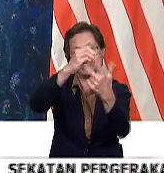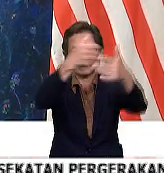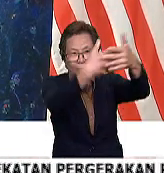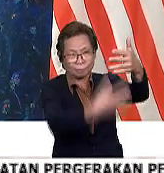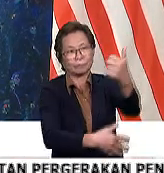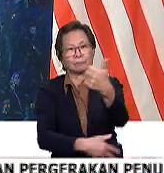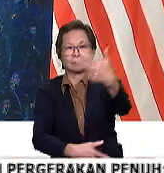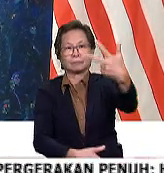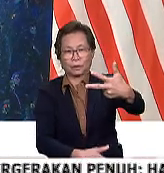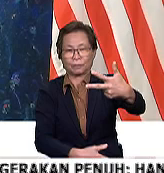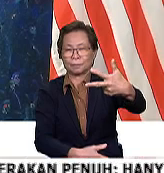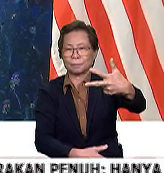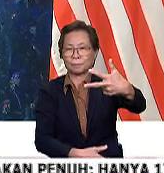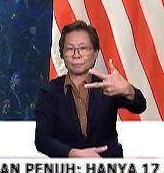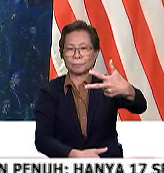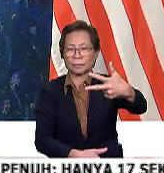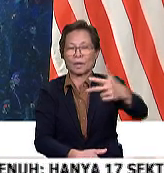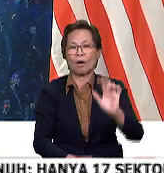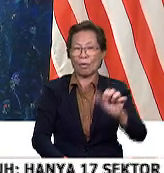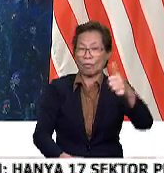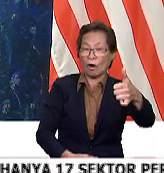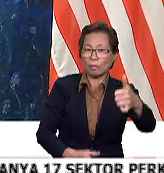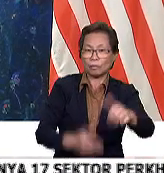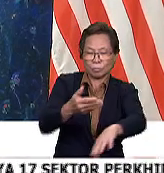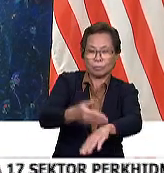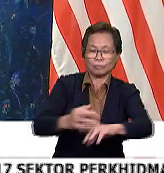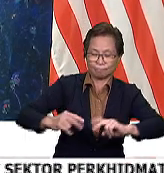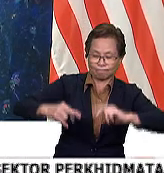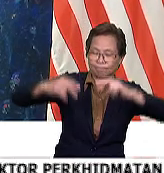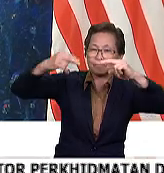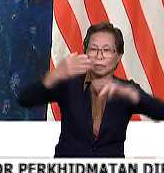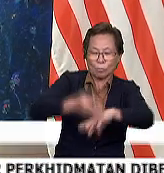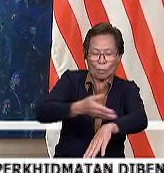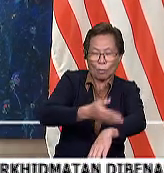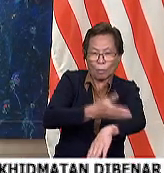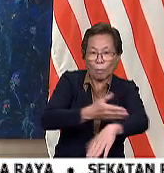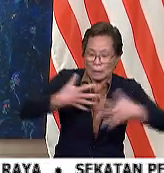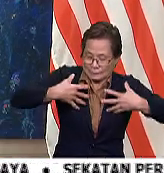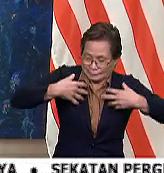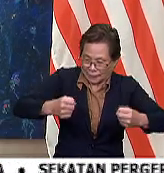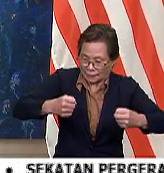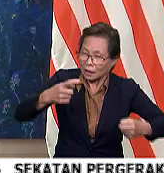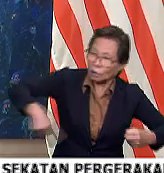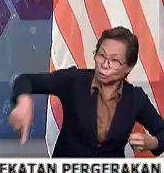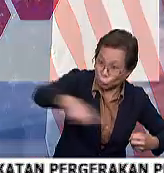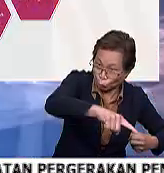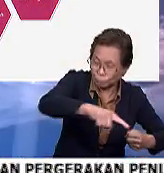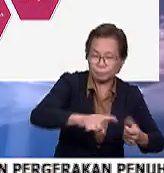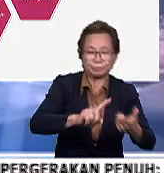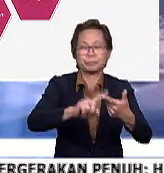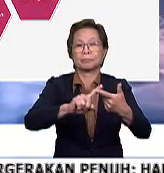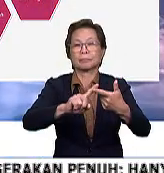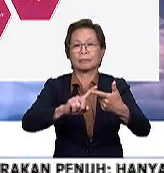berikut hai pertama mempertingkatkan ke pasti ke sehatan Awam Hai